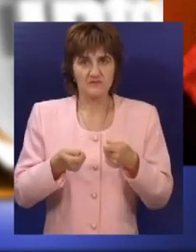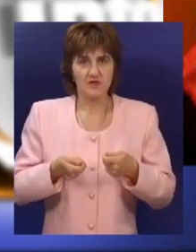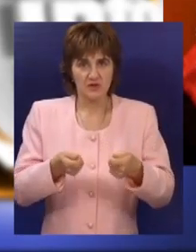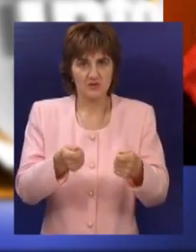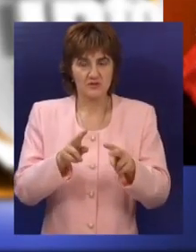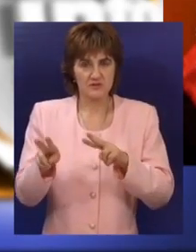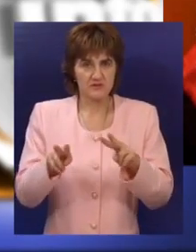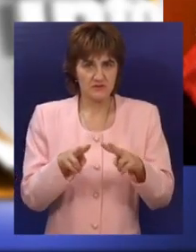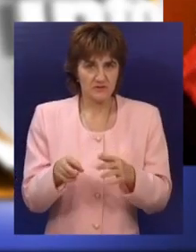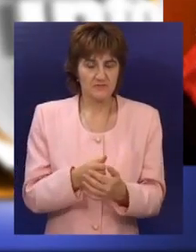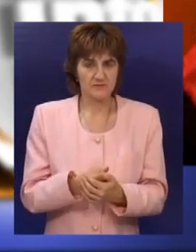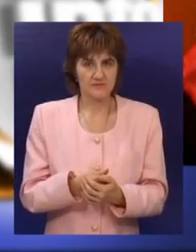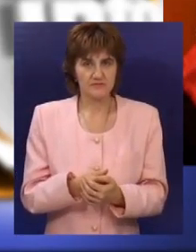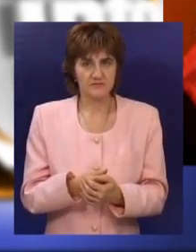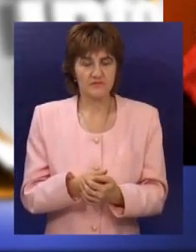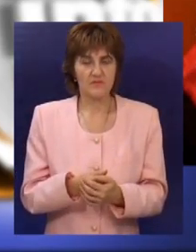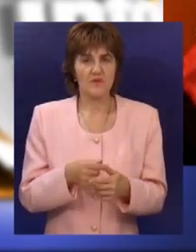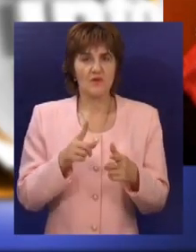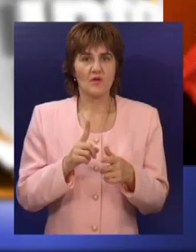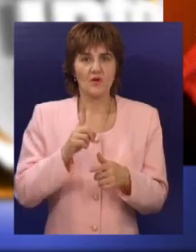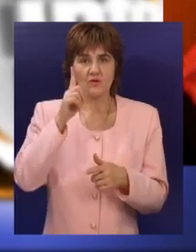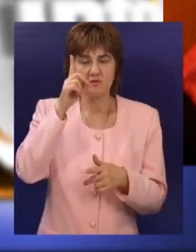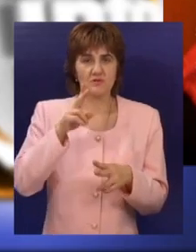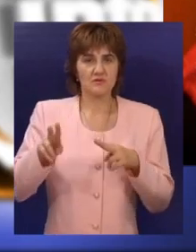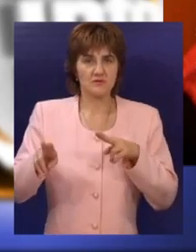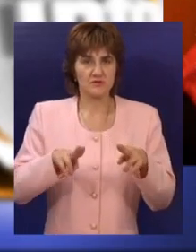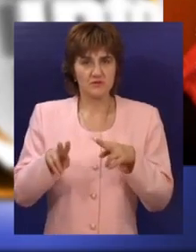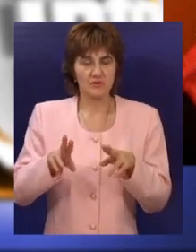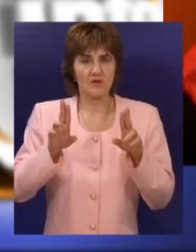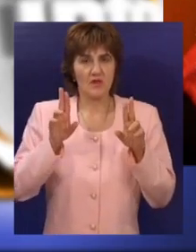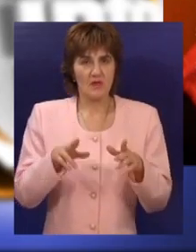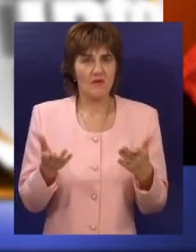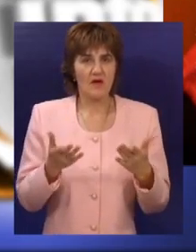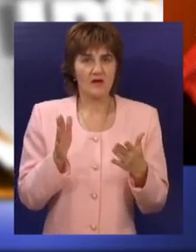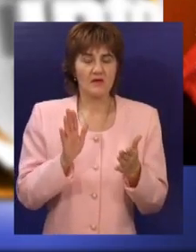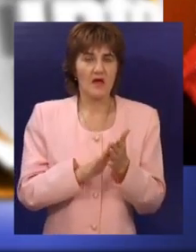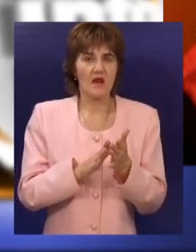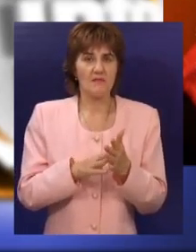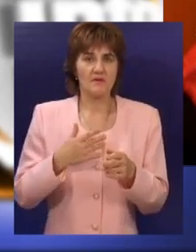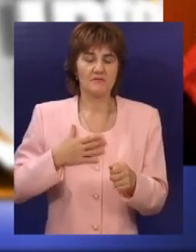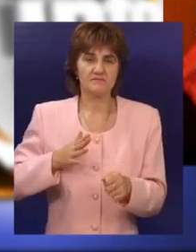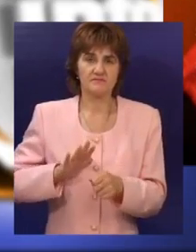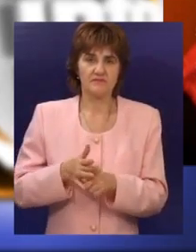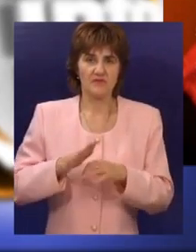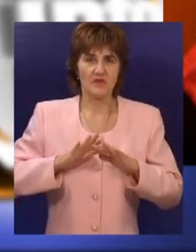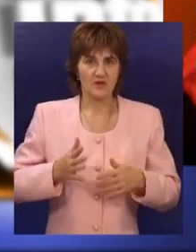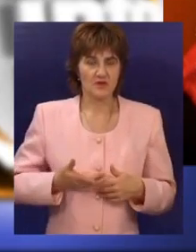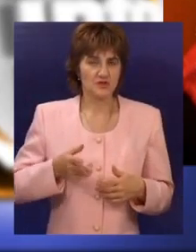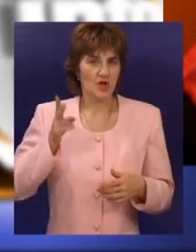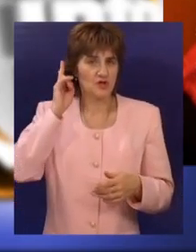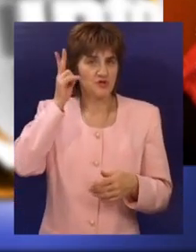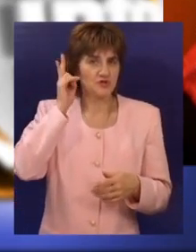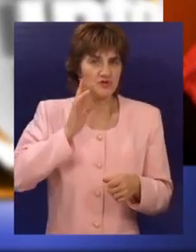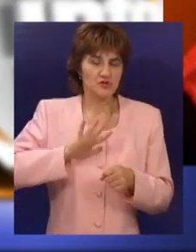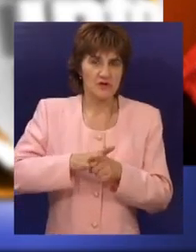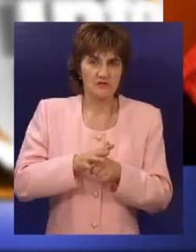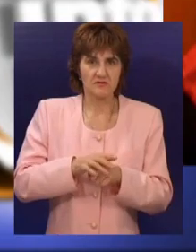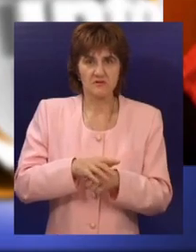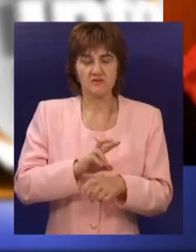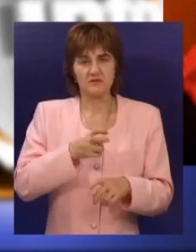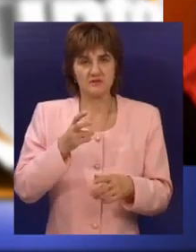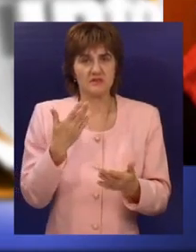tužbe. Kako nezvanično saznajemo, u Višem sudu ima jedan slučaj gdje je nasilnik ošišao žrtvu i predmet je u istražnom